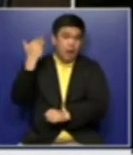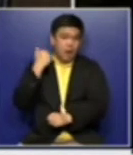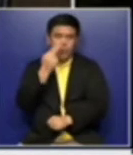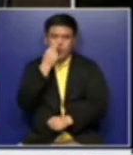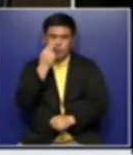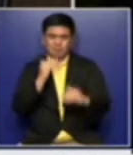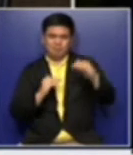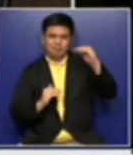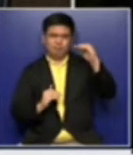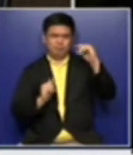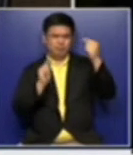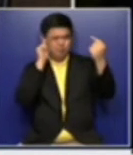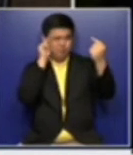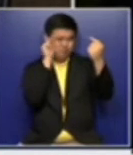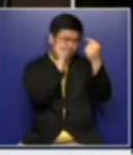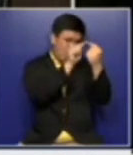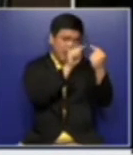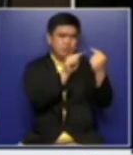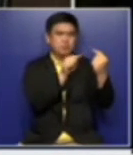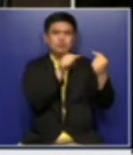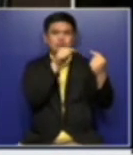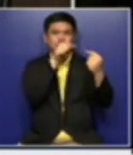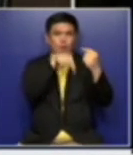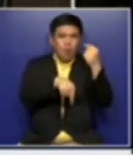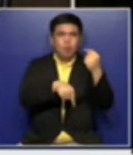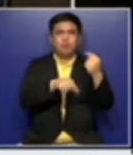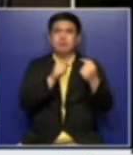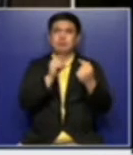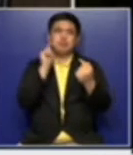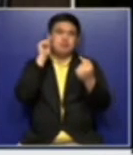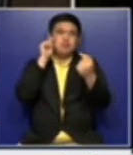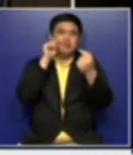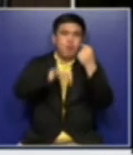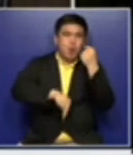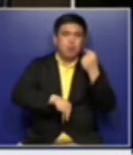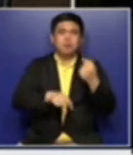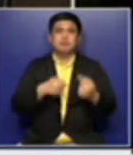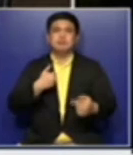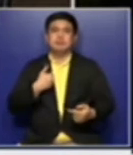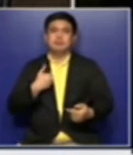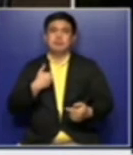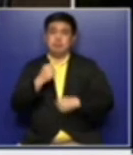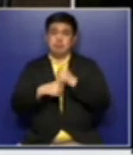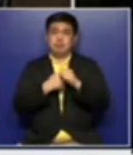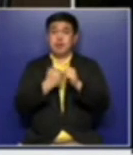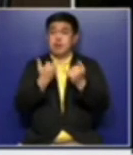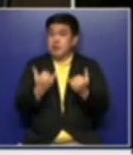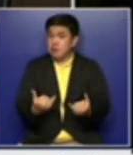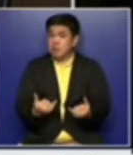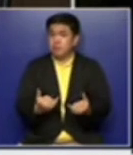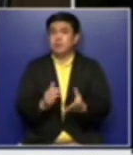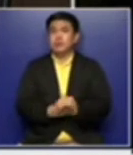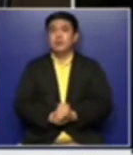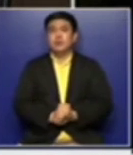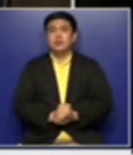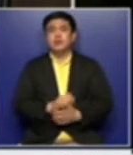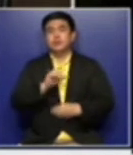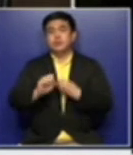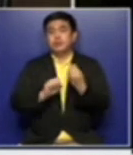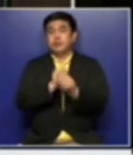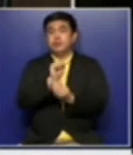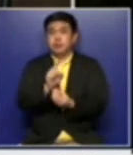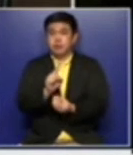างรัฐบาลได้ตั้งไว้และในปีนี้ภาวะเศรษฐ